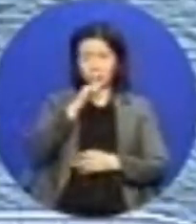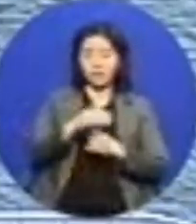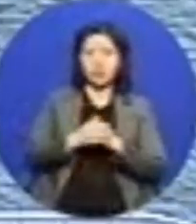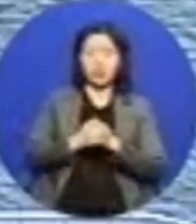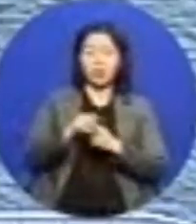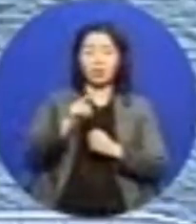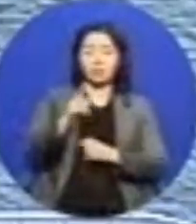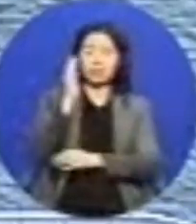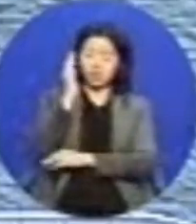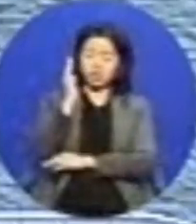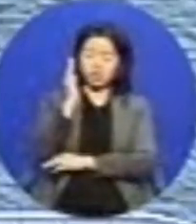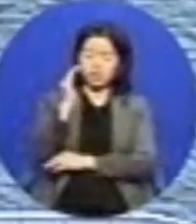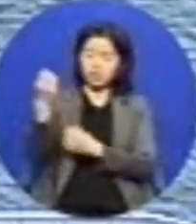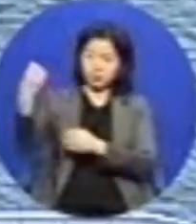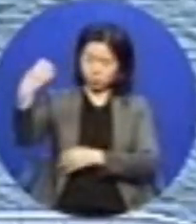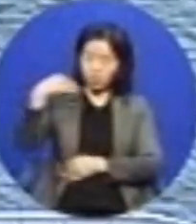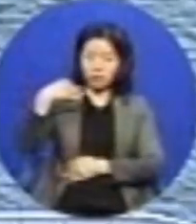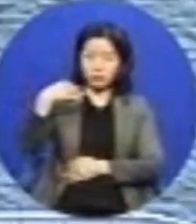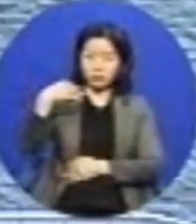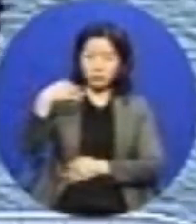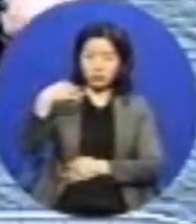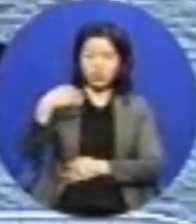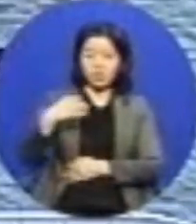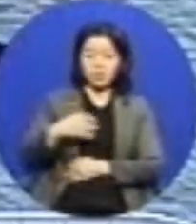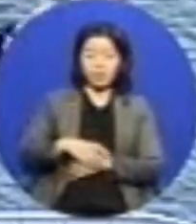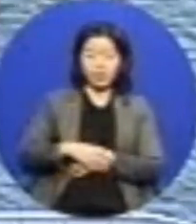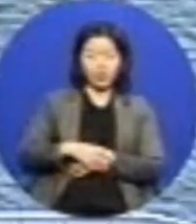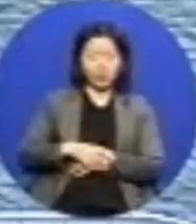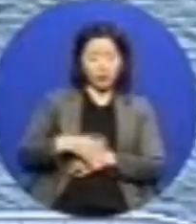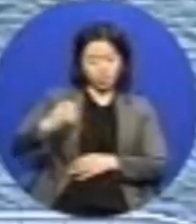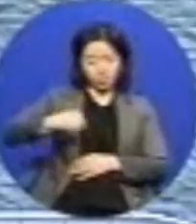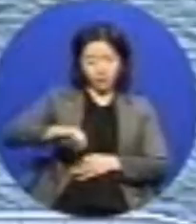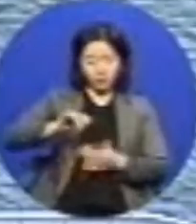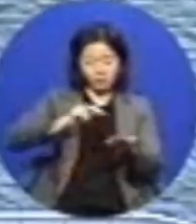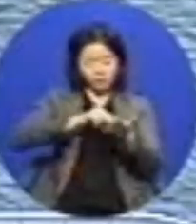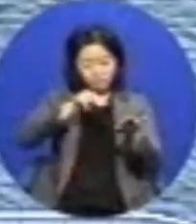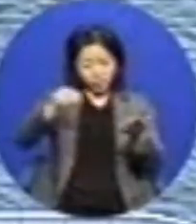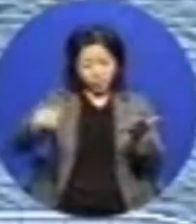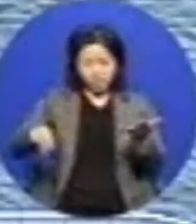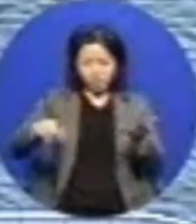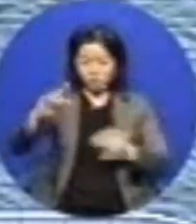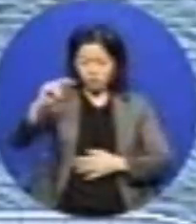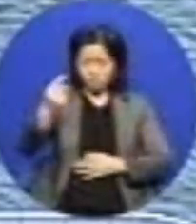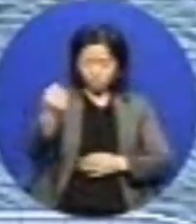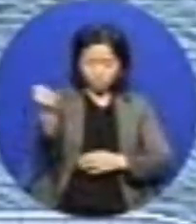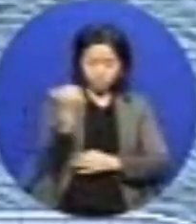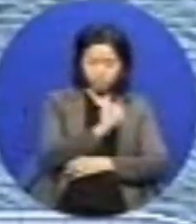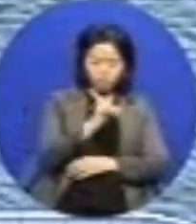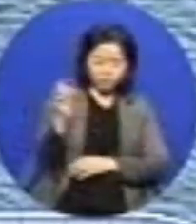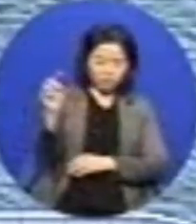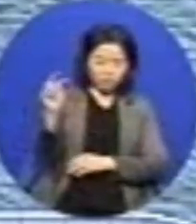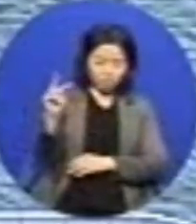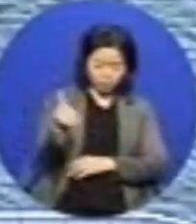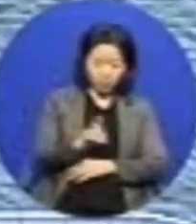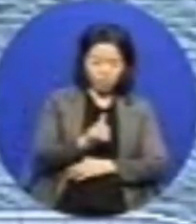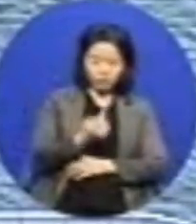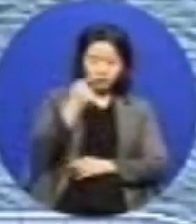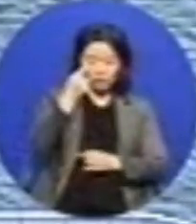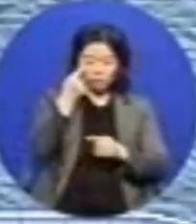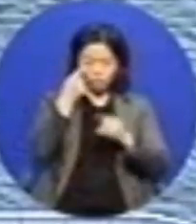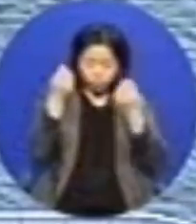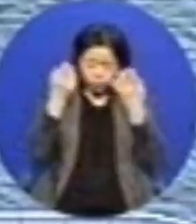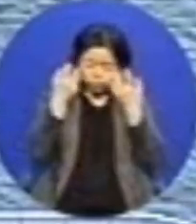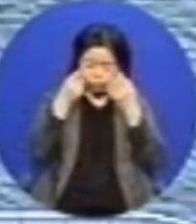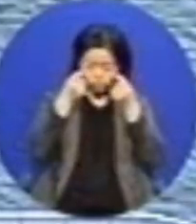그런 이야기를 하더라구요 아이를 내려다 주고 오면서 눈물이 핑 돌더라구요 저는 저희 딸 위해서 뭘